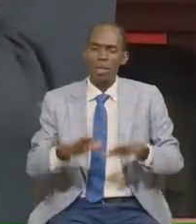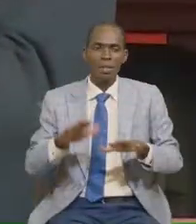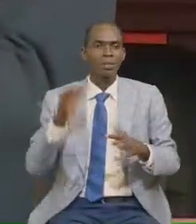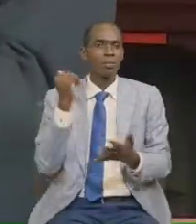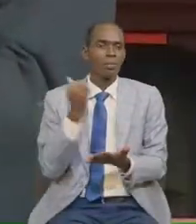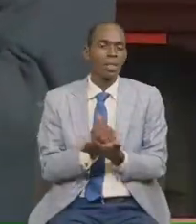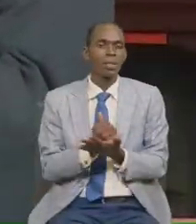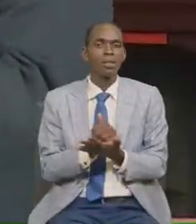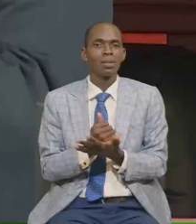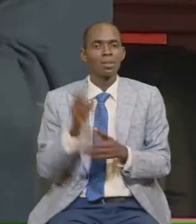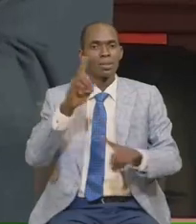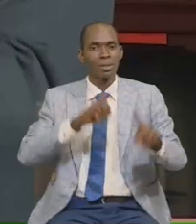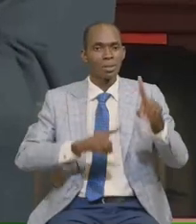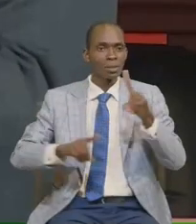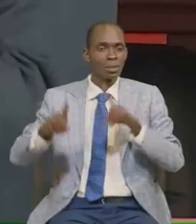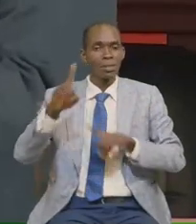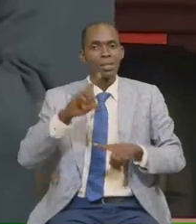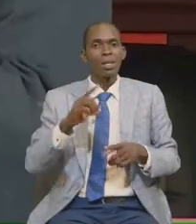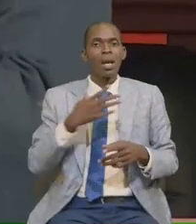dis-le non, lis-le, pour bénir.